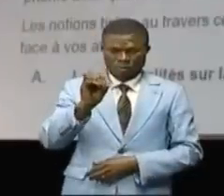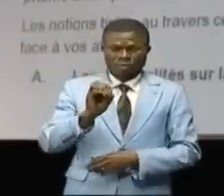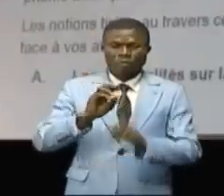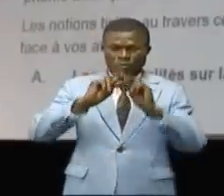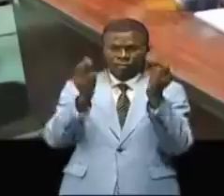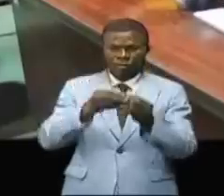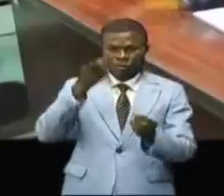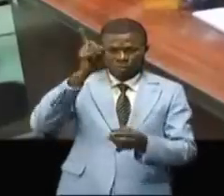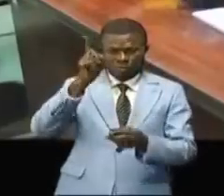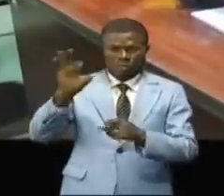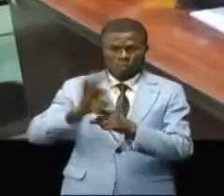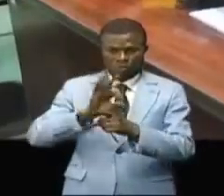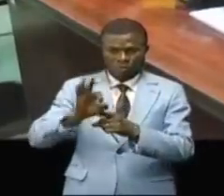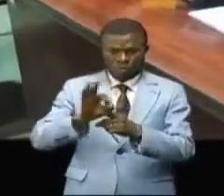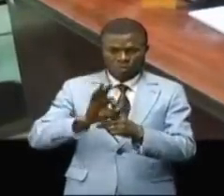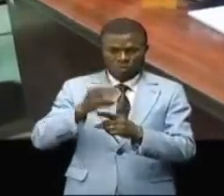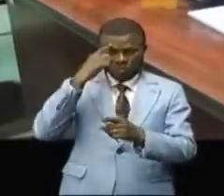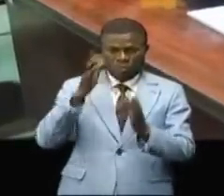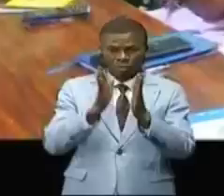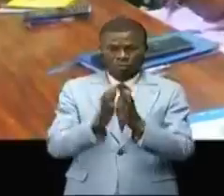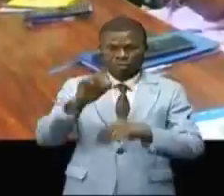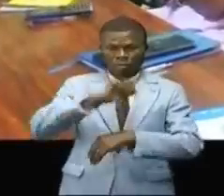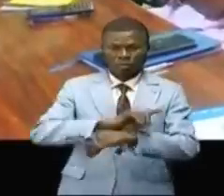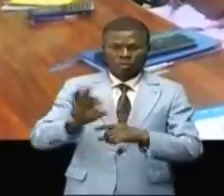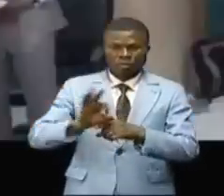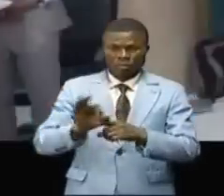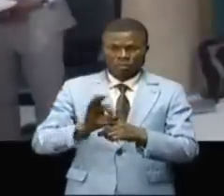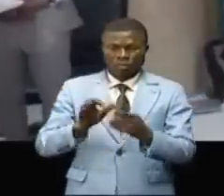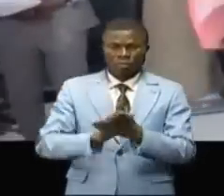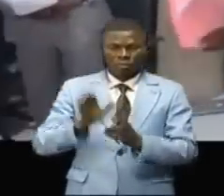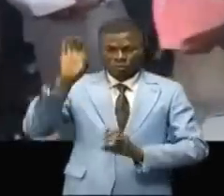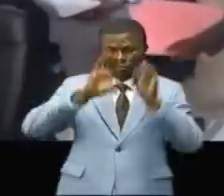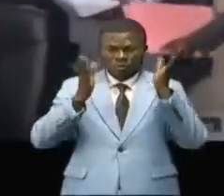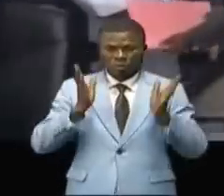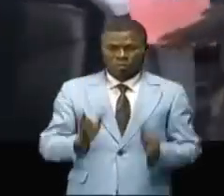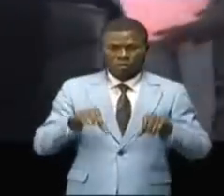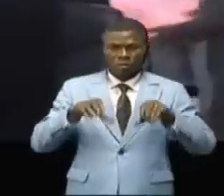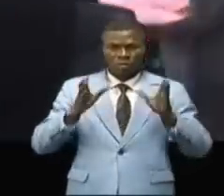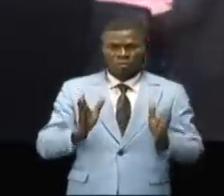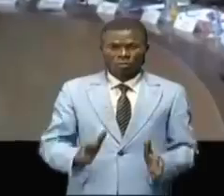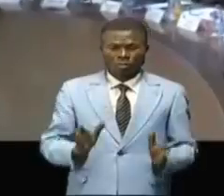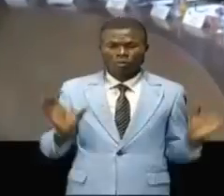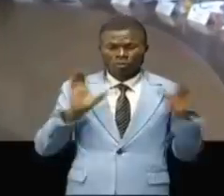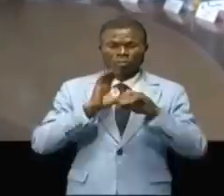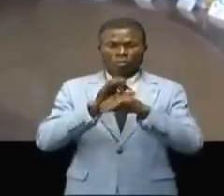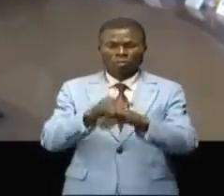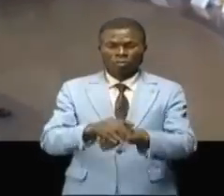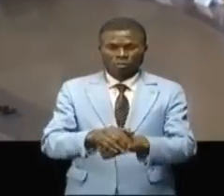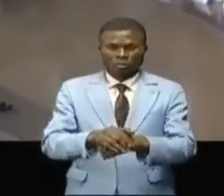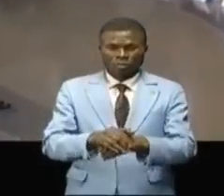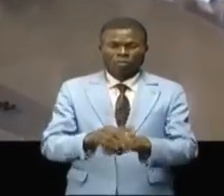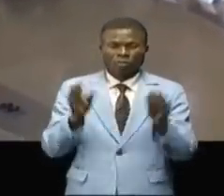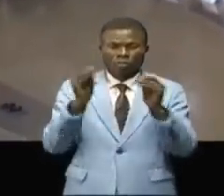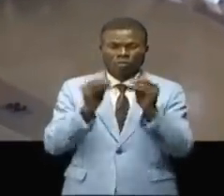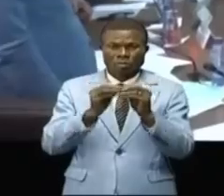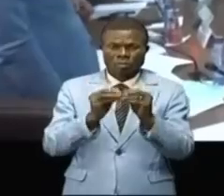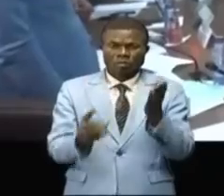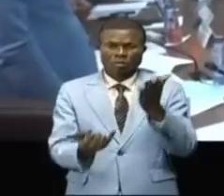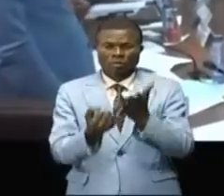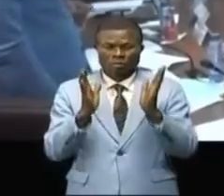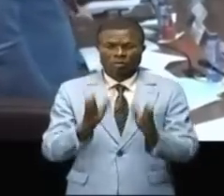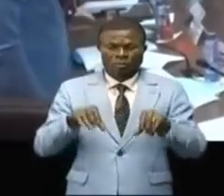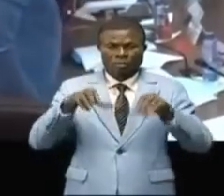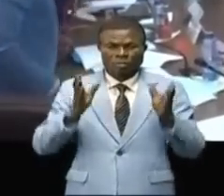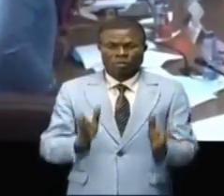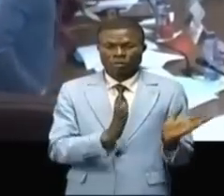premier groupe, et cela pour 10 jours. Les scientifiques congolais se mobilisent pour le conclave du génie congolais